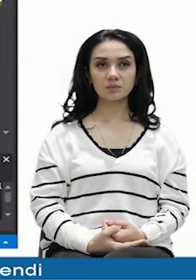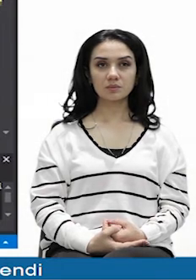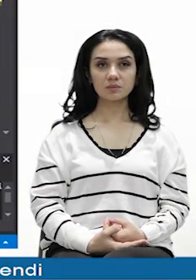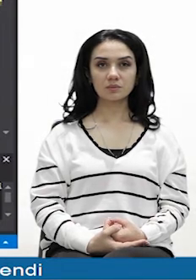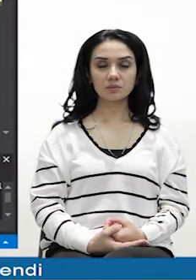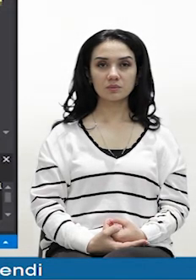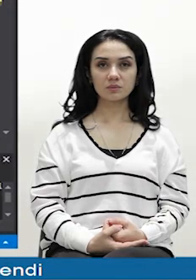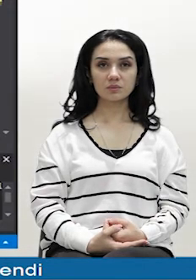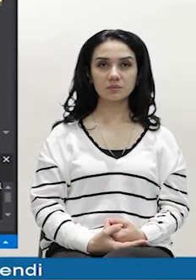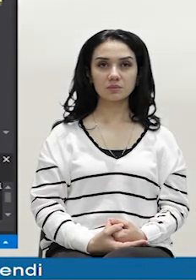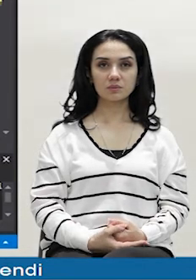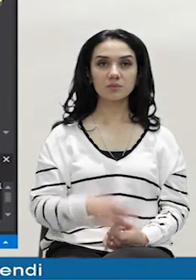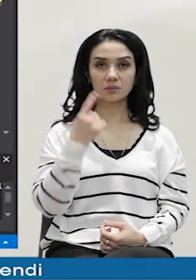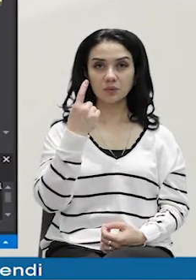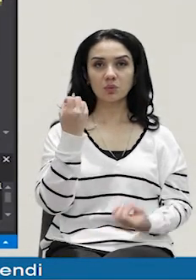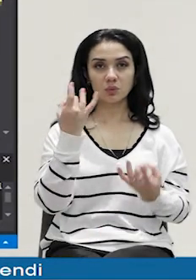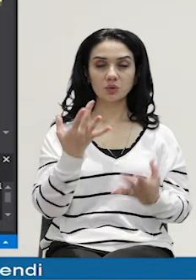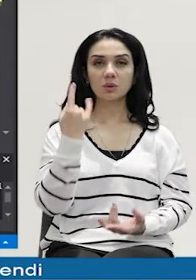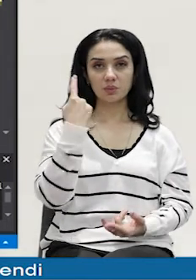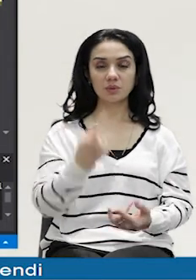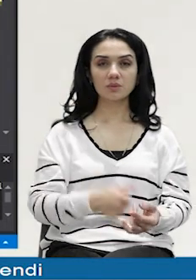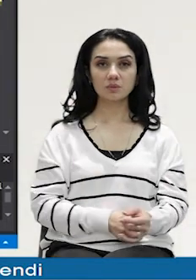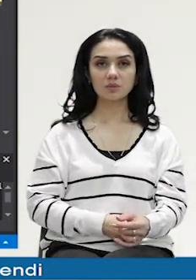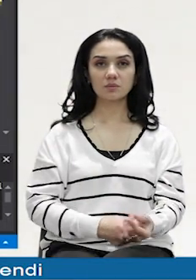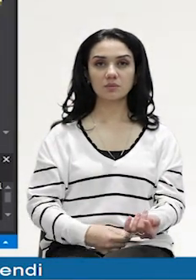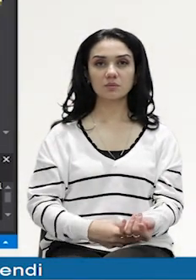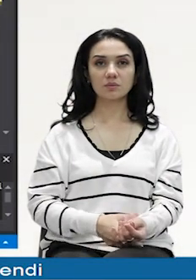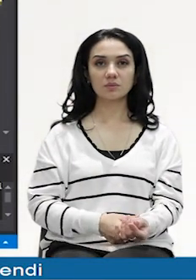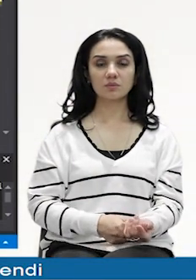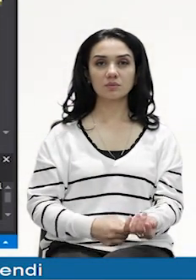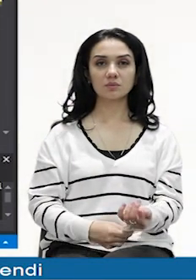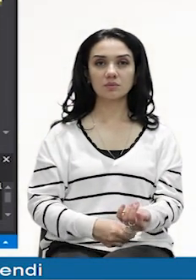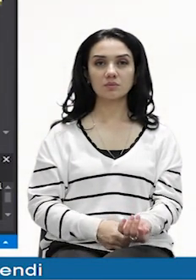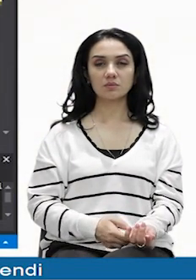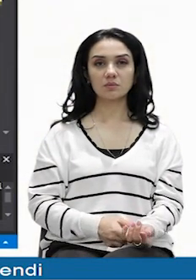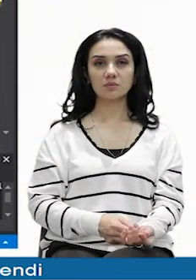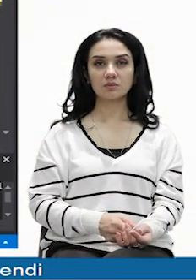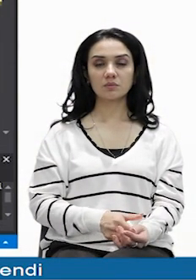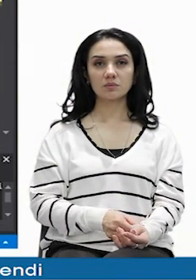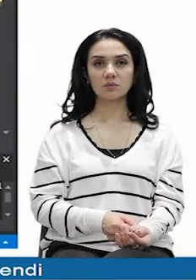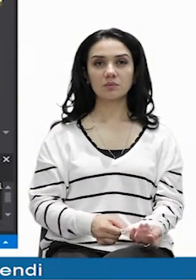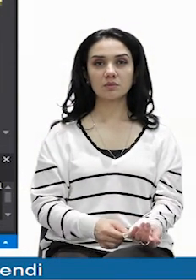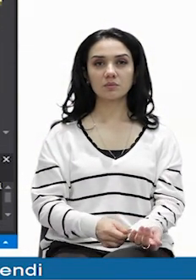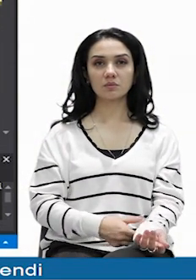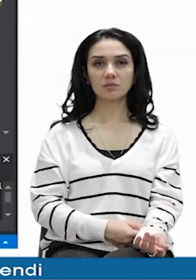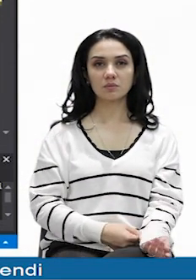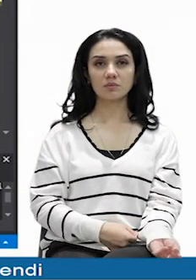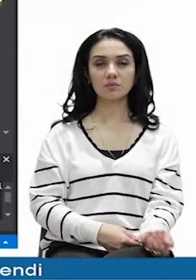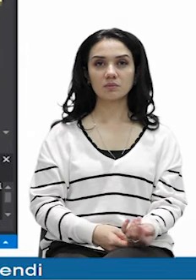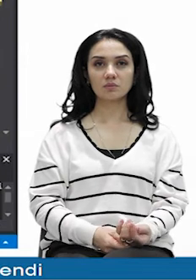nima bo'ladi endi? Bir bo'lsa prosta bir bo'ladi. Prosta bir bo'ladi. 2 bo'lsa-chi? Prosta 2.